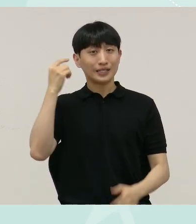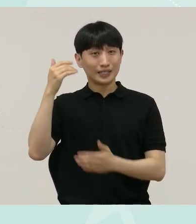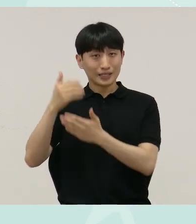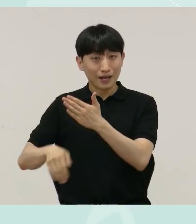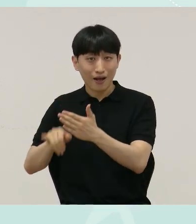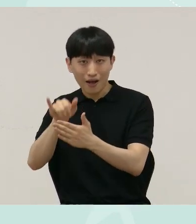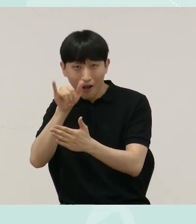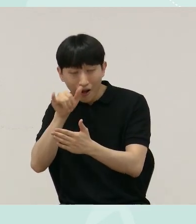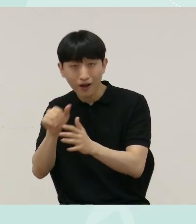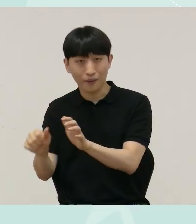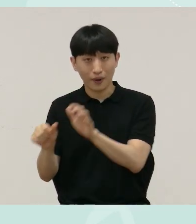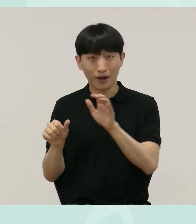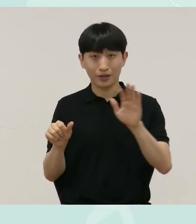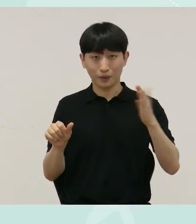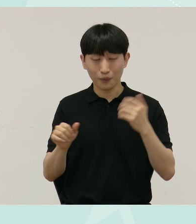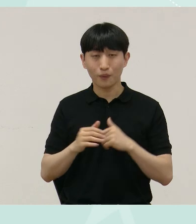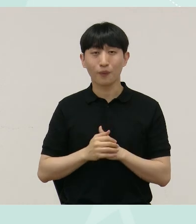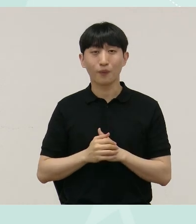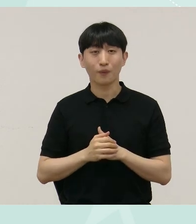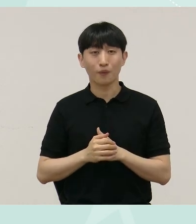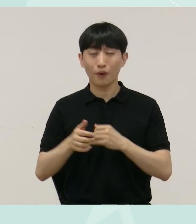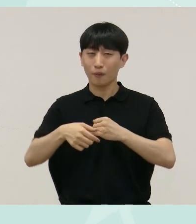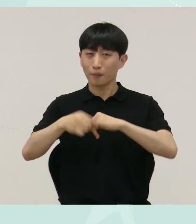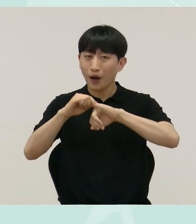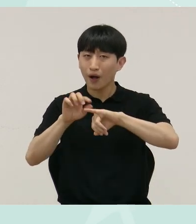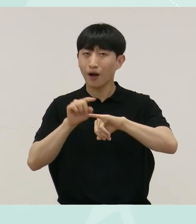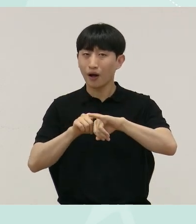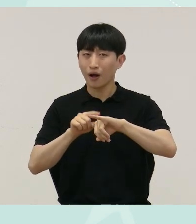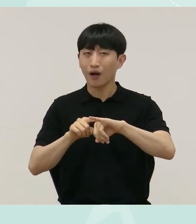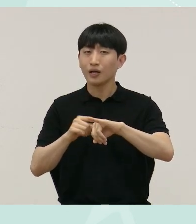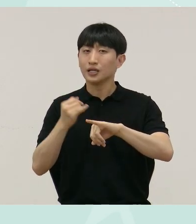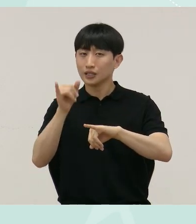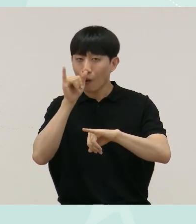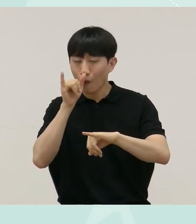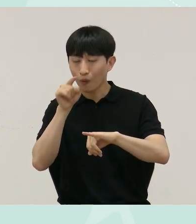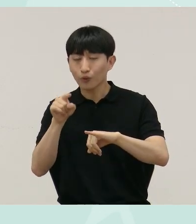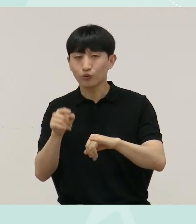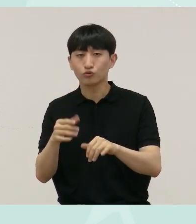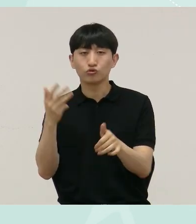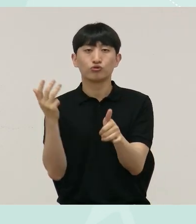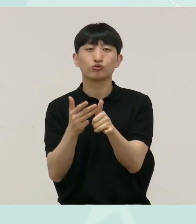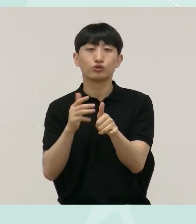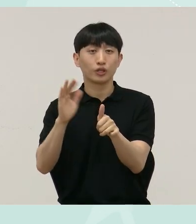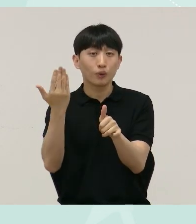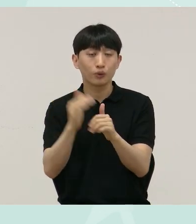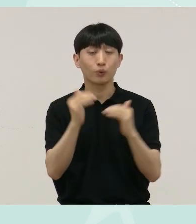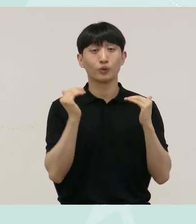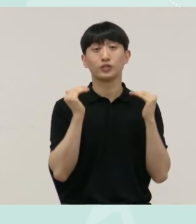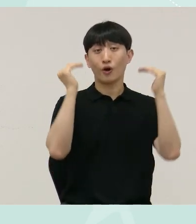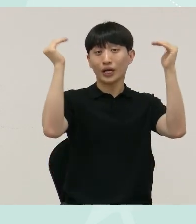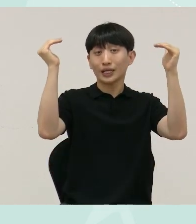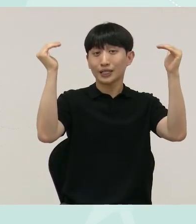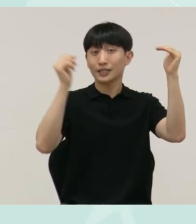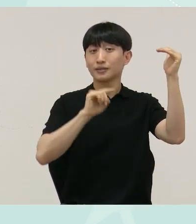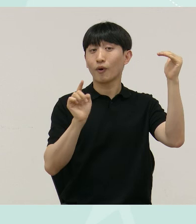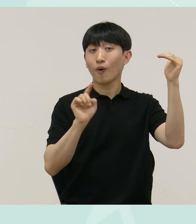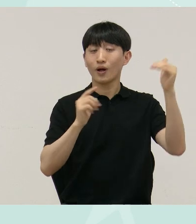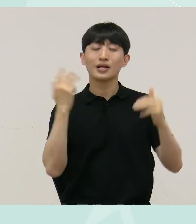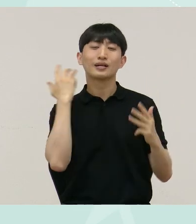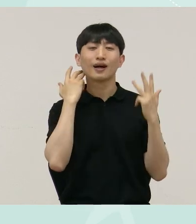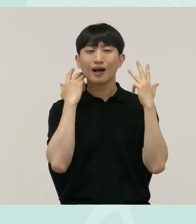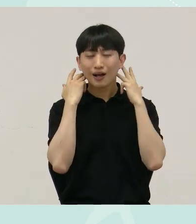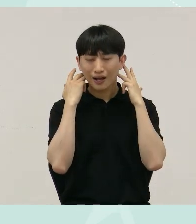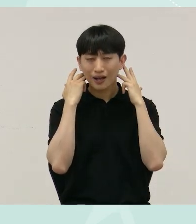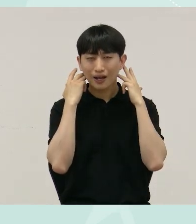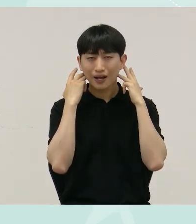비대칭성 난청 혹은 기형이 심한 아이로의 수술로 영역이 확대되어 가고 있고 성인에선 특히 양쪽 수술을 다 하는